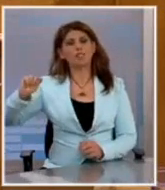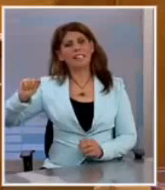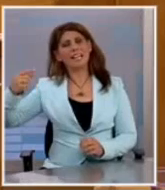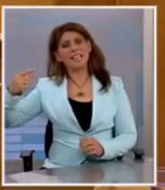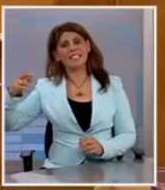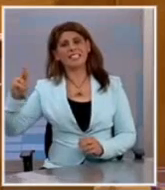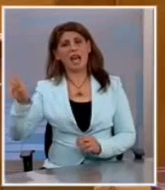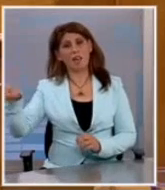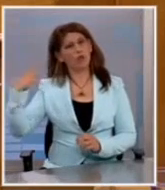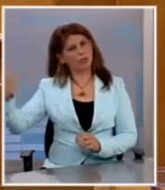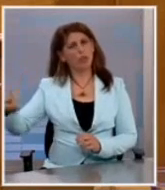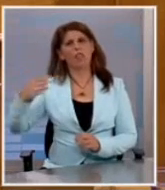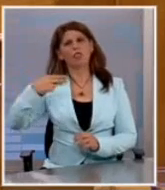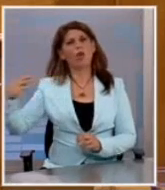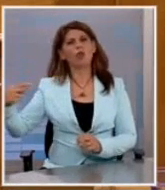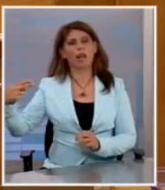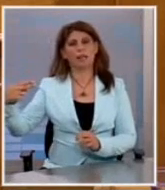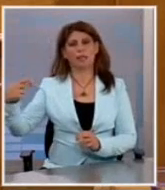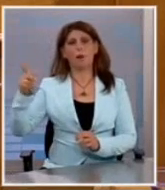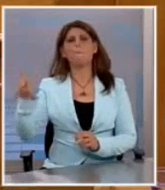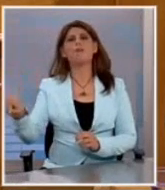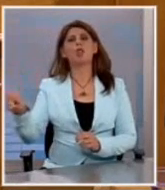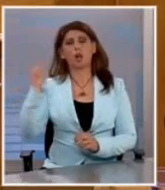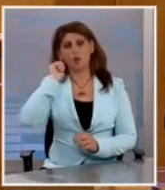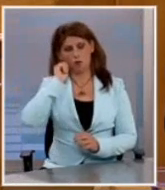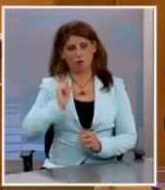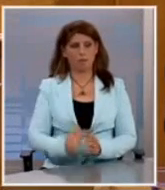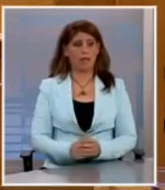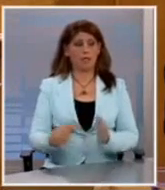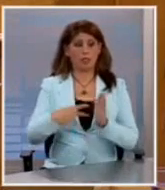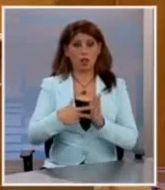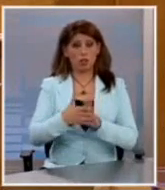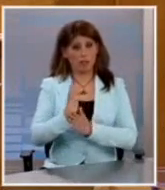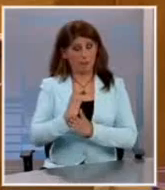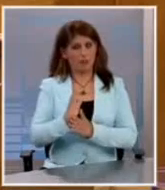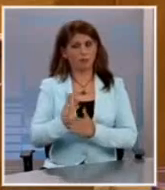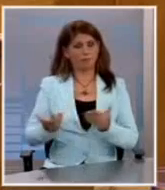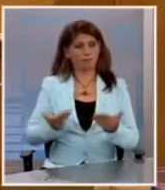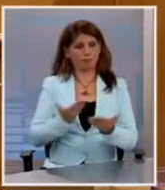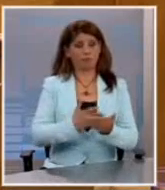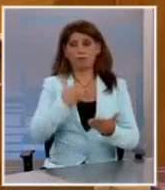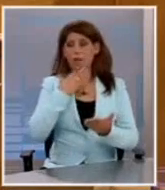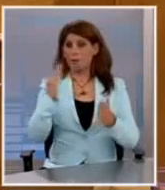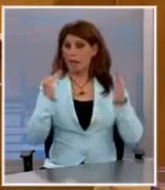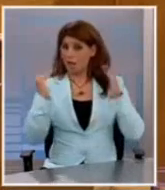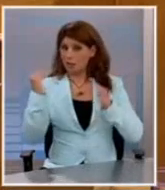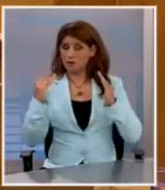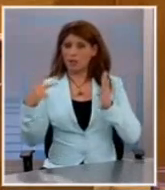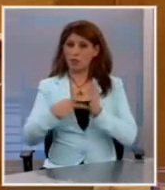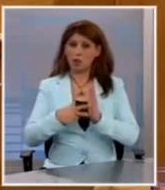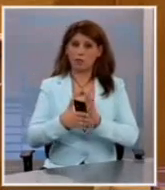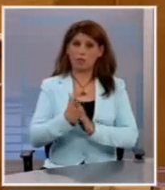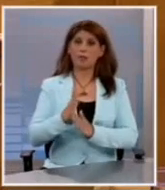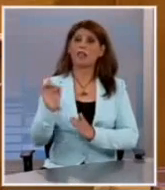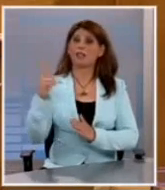το 15. Το 15. Καταθέτω λοιπόν, επειδή το αμφισβητείτε, το 15 δεν ήταν δικό σας το